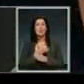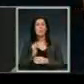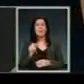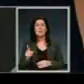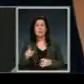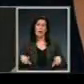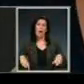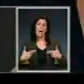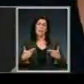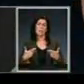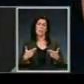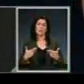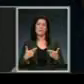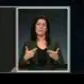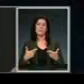כאילו להתחיל